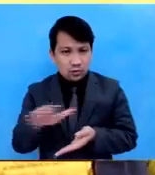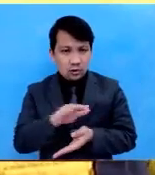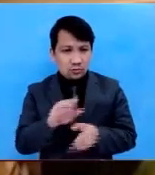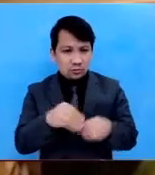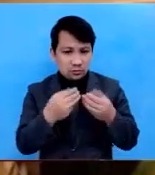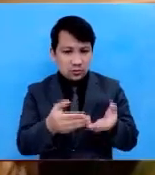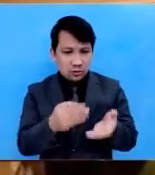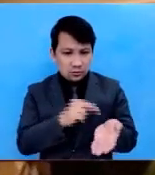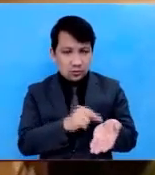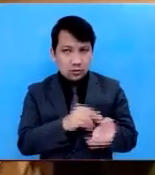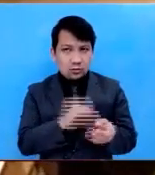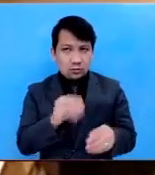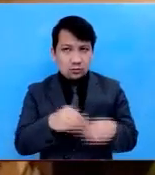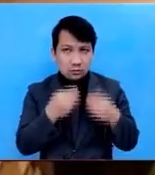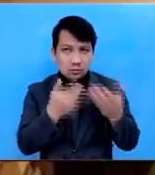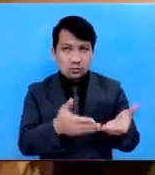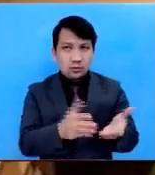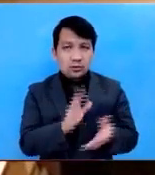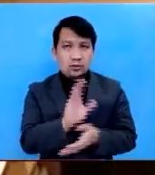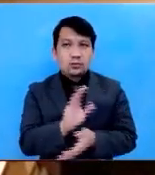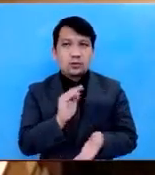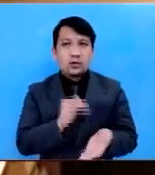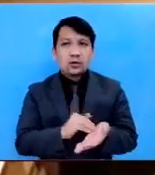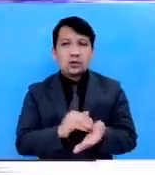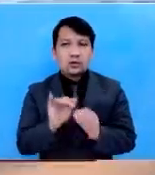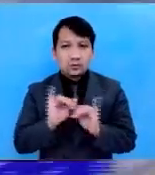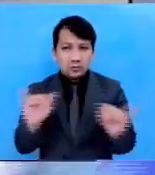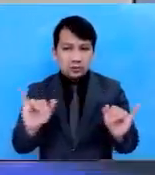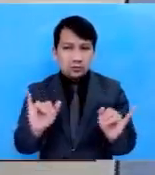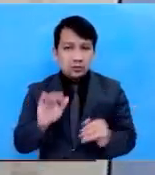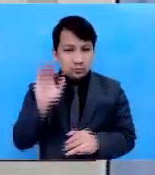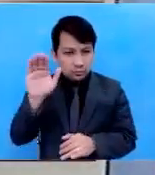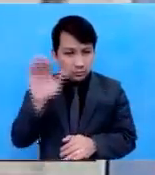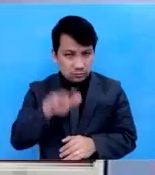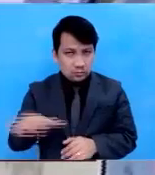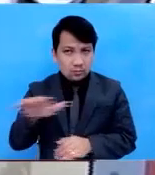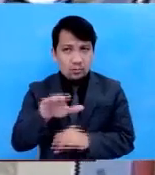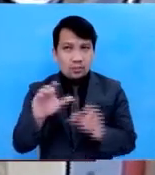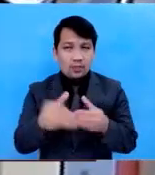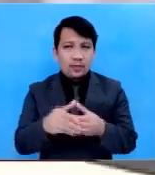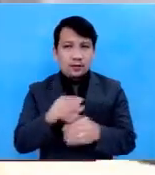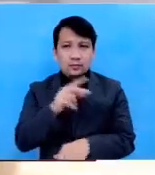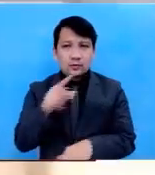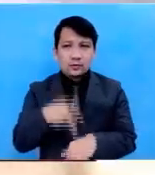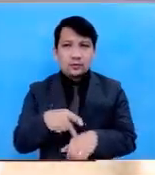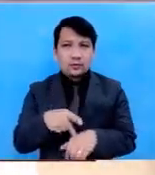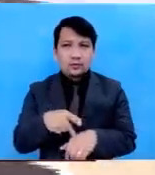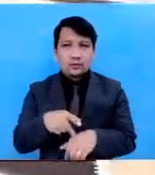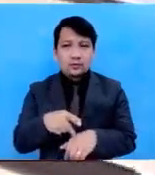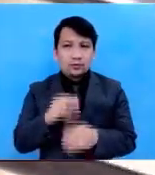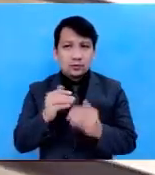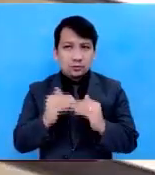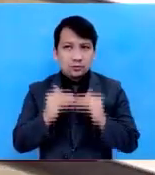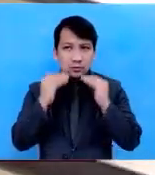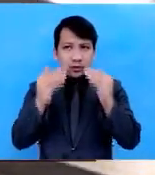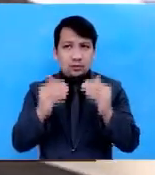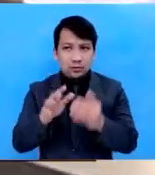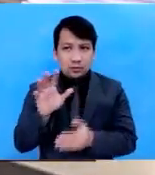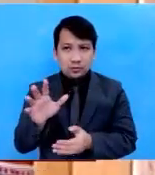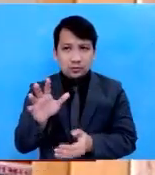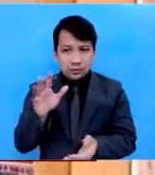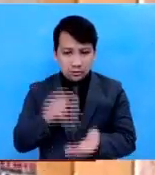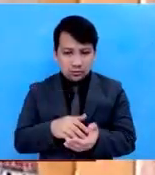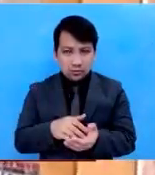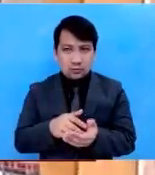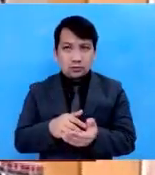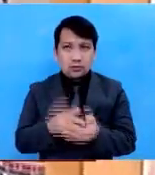yon. Isa ang sitwasyon ni Richie kaya nananawagan ngayon ang grupong Filipino Nurses United na itaas sa 50,000 pesos ang